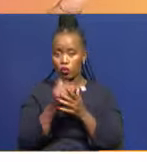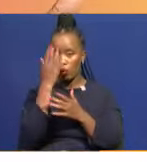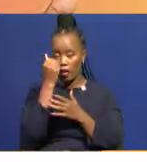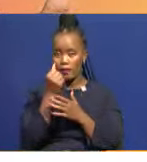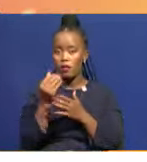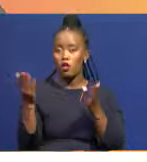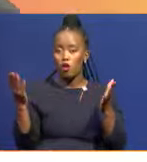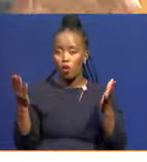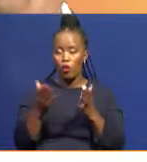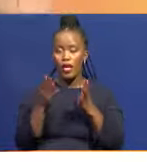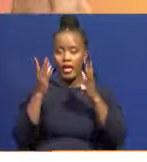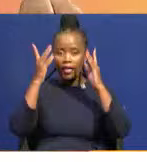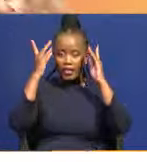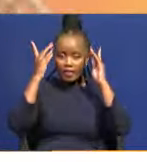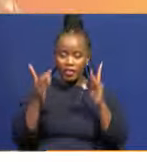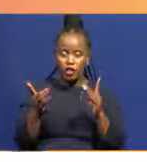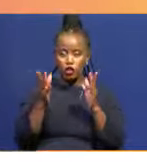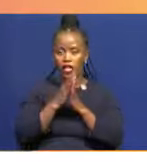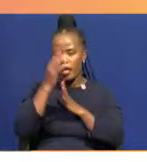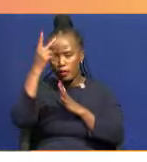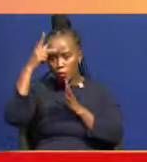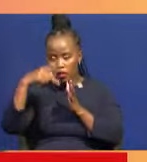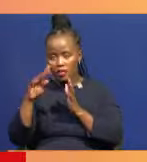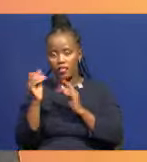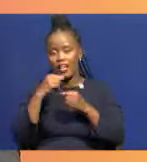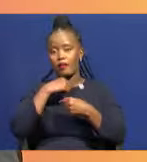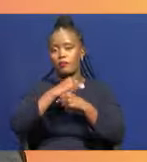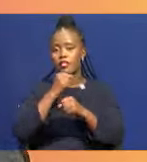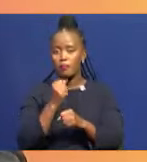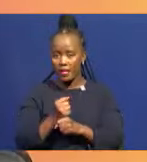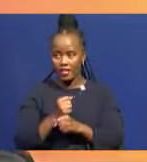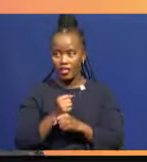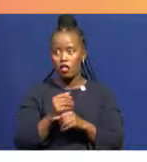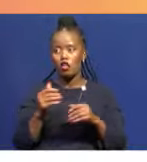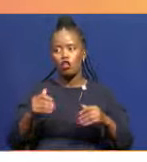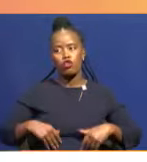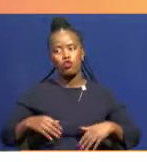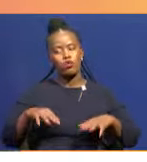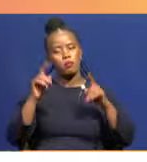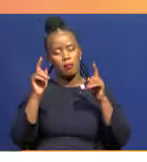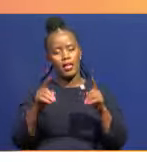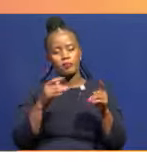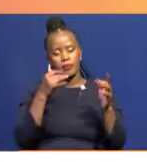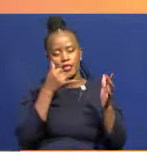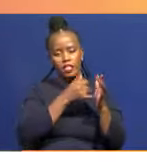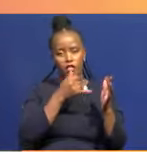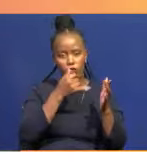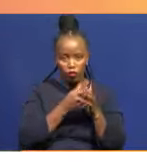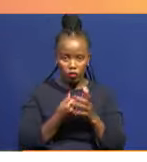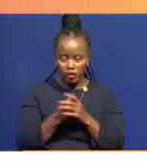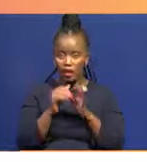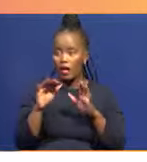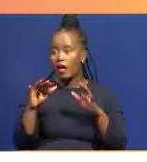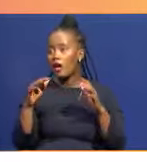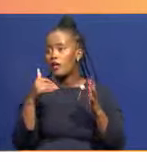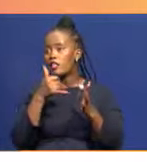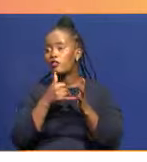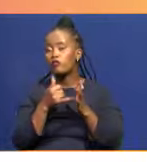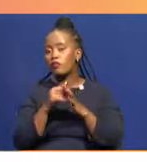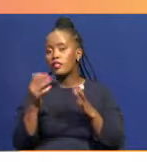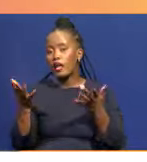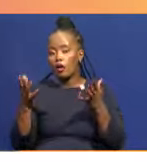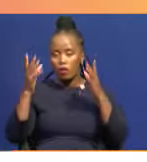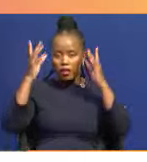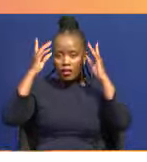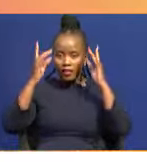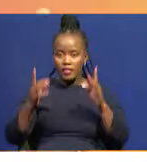decisions, mahali policies inaenda kutengenezewa. Ni vizuri tukue kwa hizo meza. Na tutaweza anje kuwa kwa hizo meza ya decision